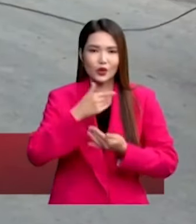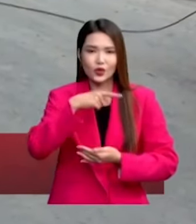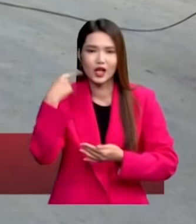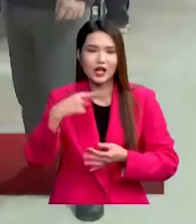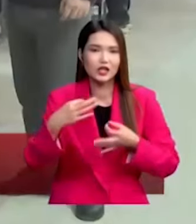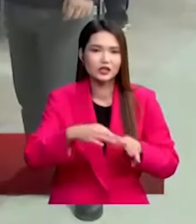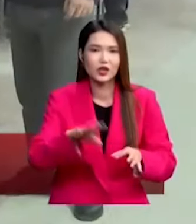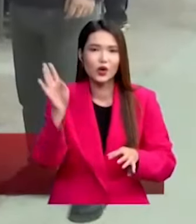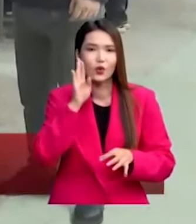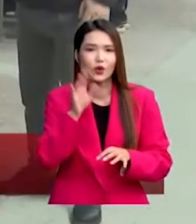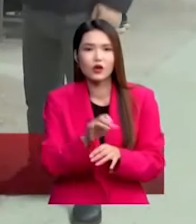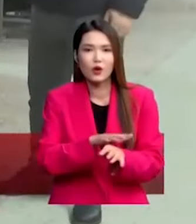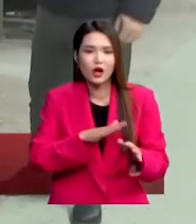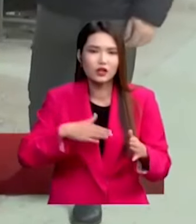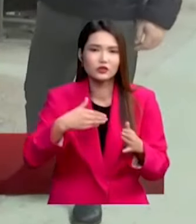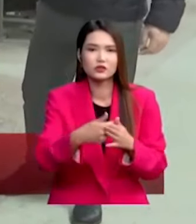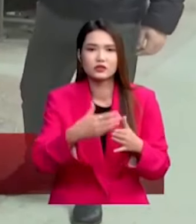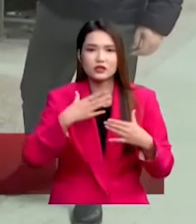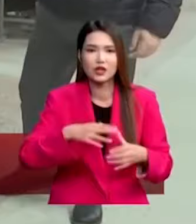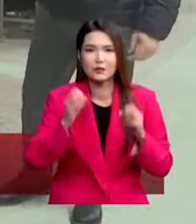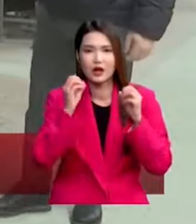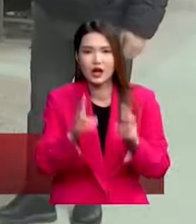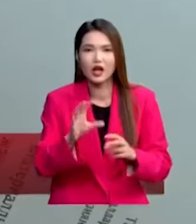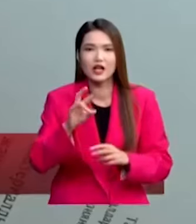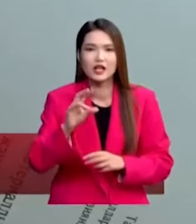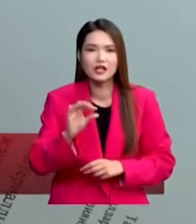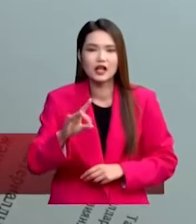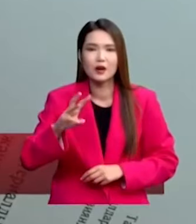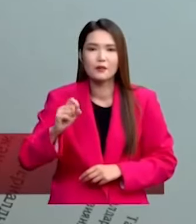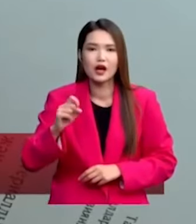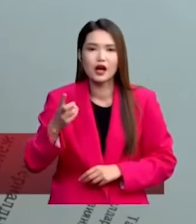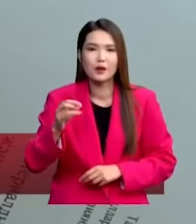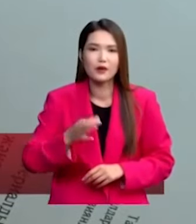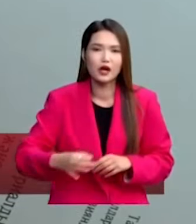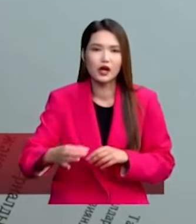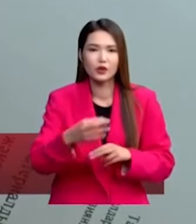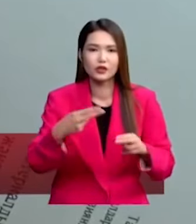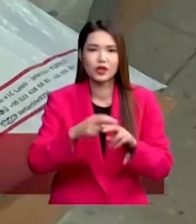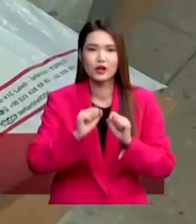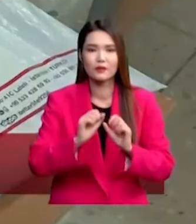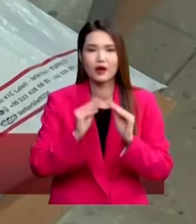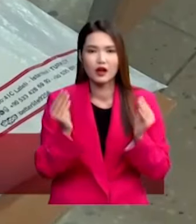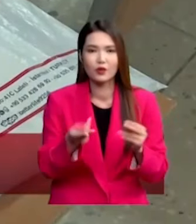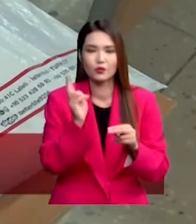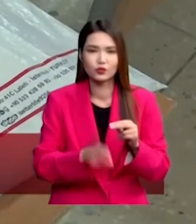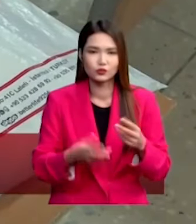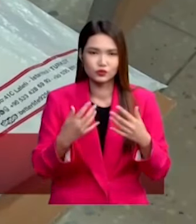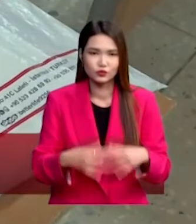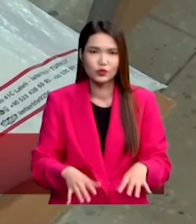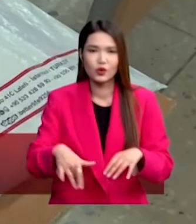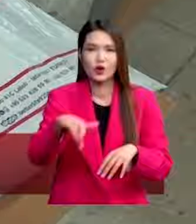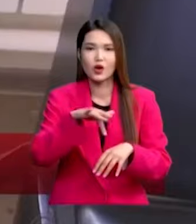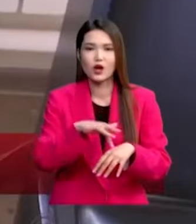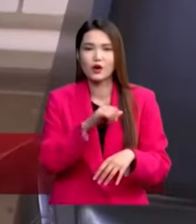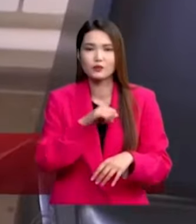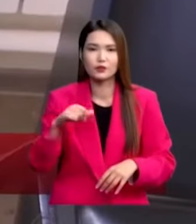Ресейден жіберілген мол су әлі жетпет. Қауіп төнген Индер мен Махамбет аудандарында бөгет бекіту аяқталды. Қаланың